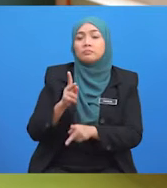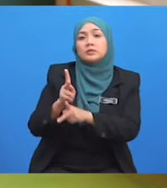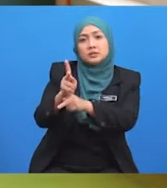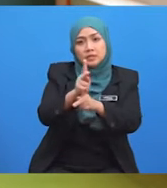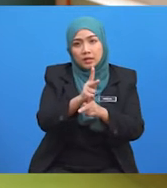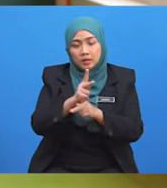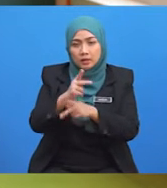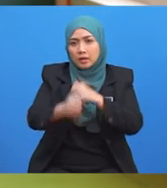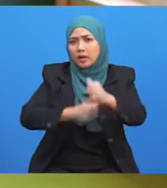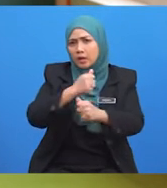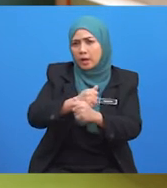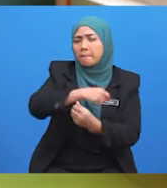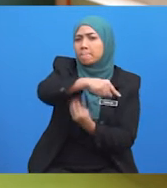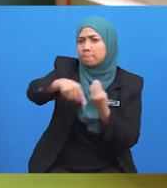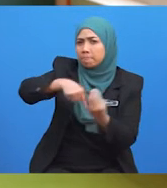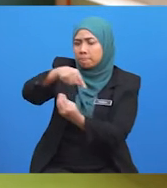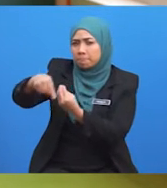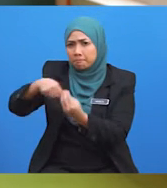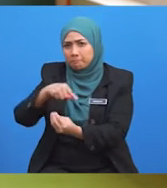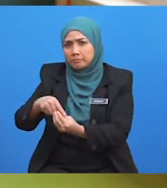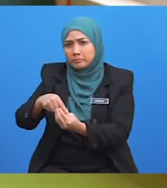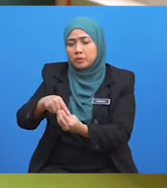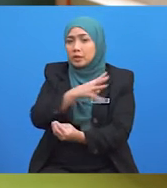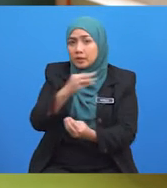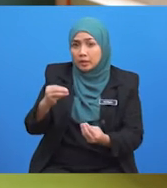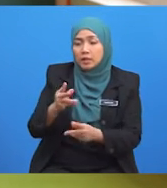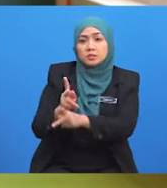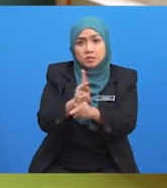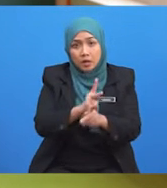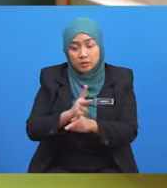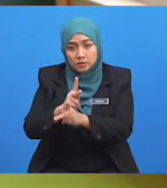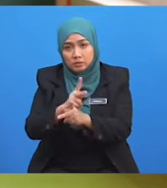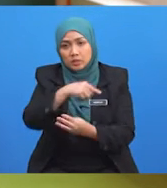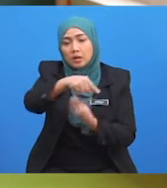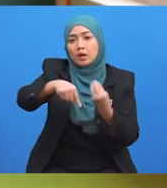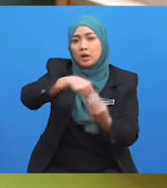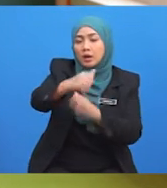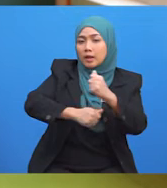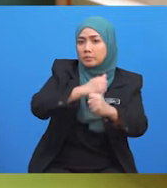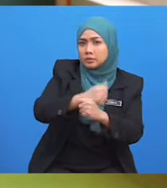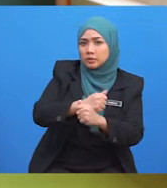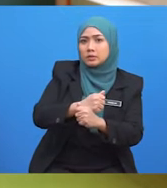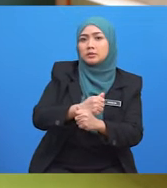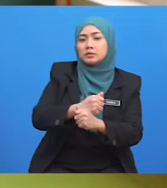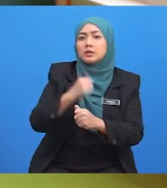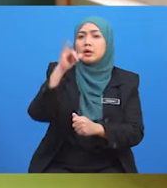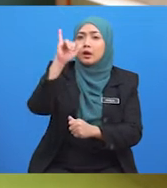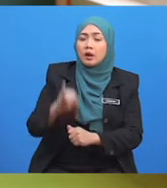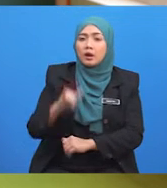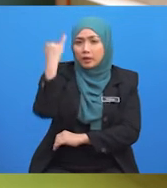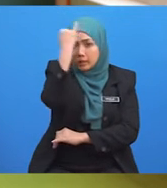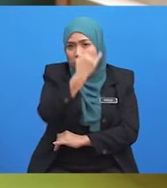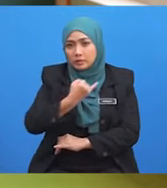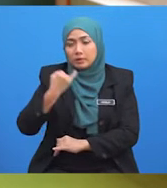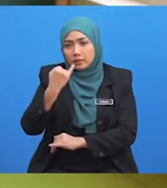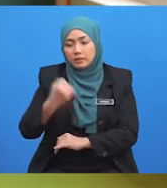sekitar dan menyayangi alam sekitar yang indah demi kesejahteraan hidup kita.